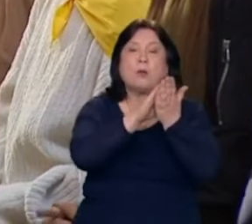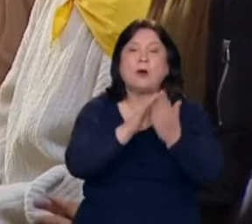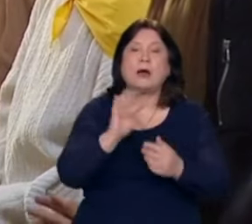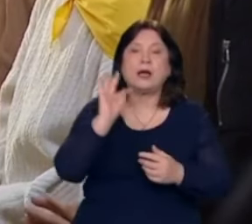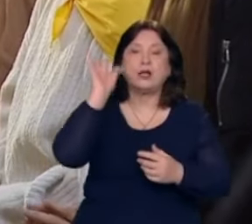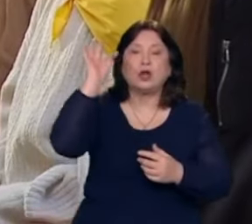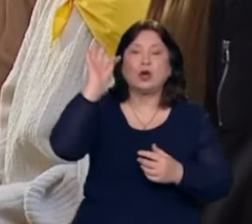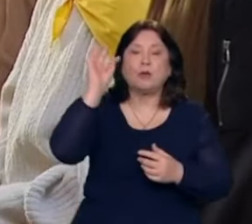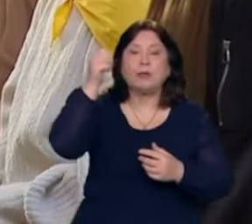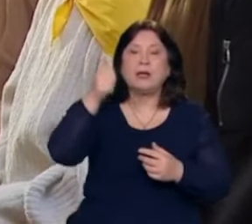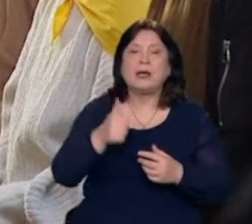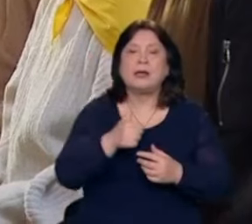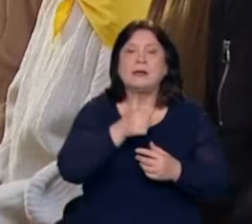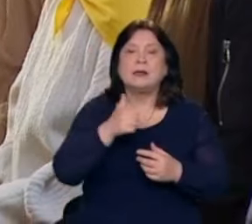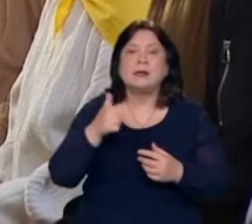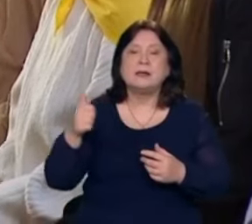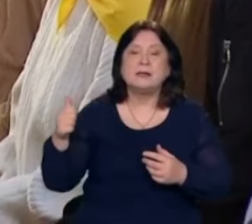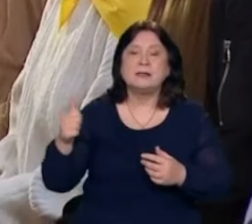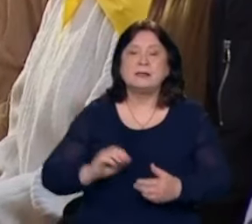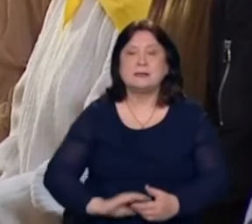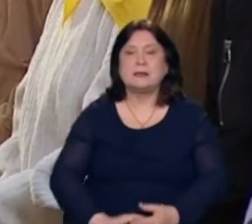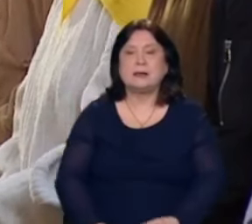Chwała Tobie